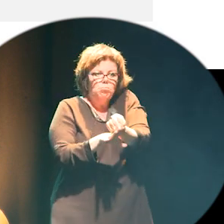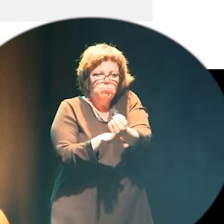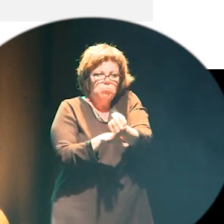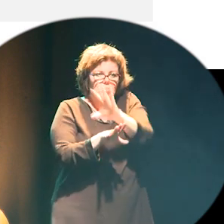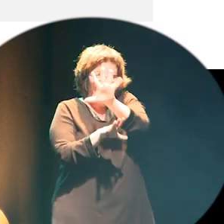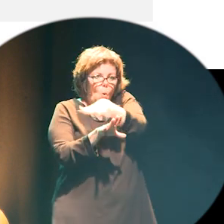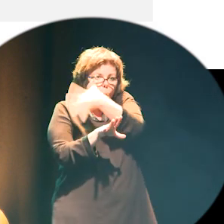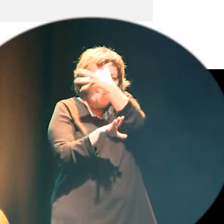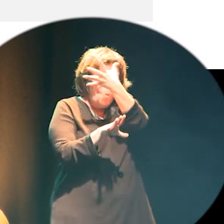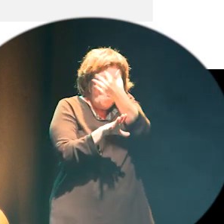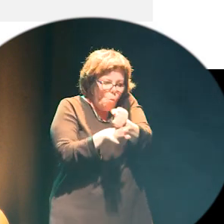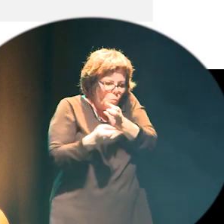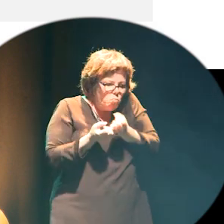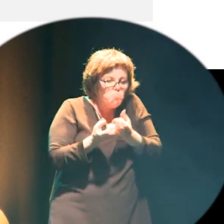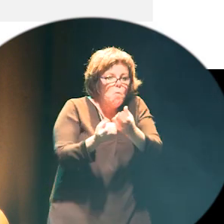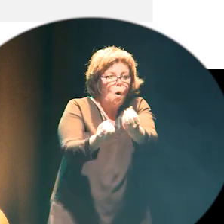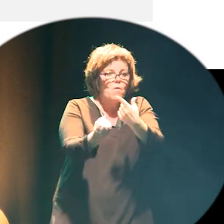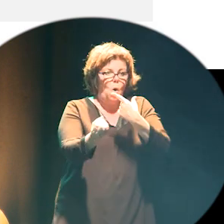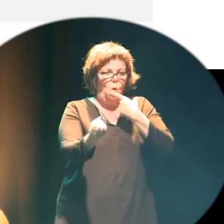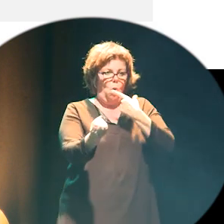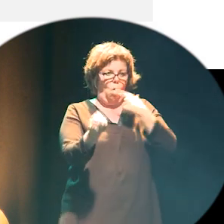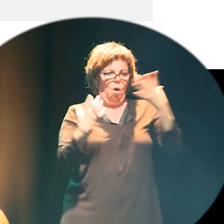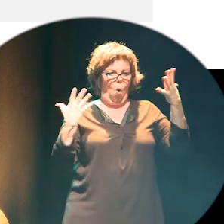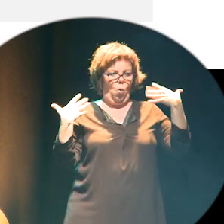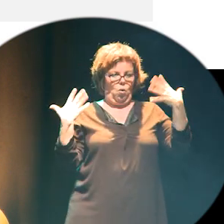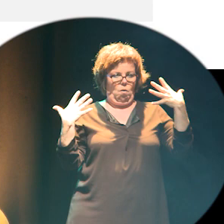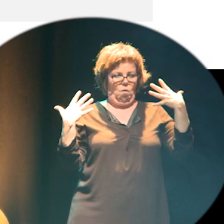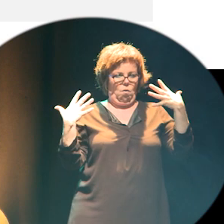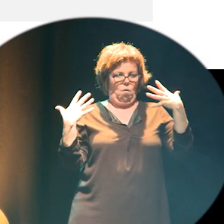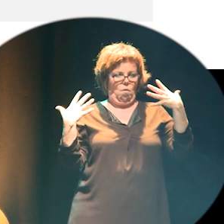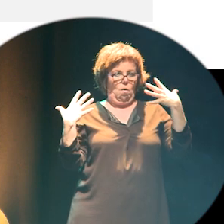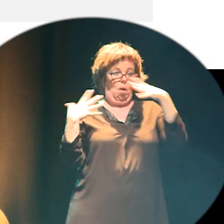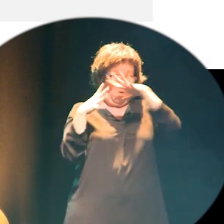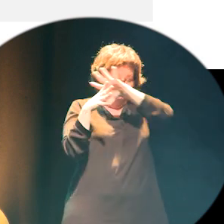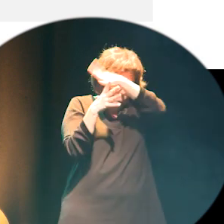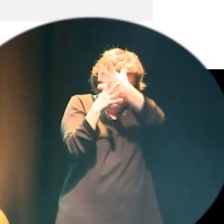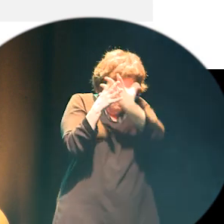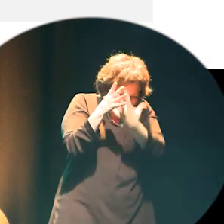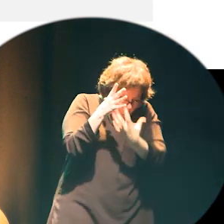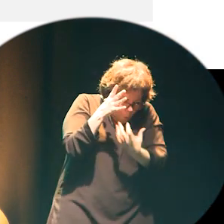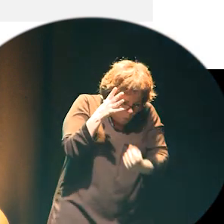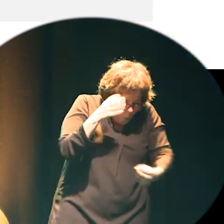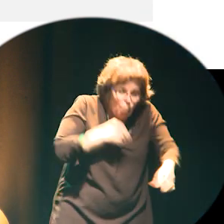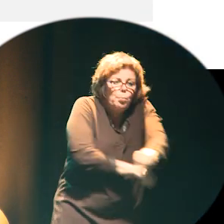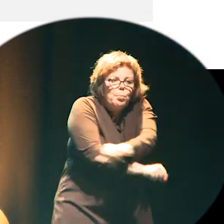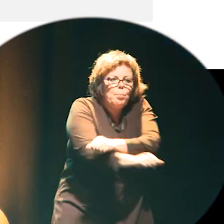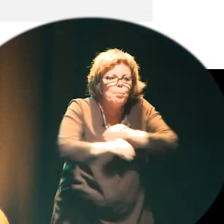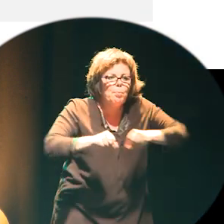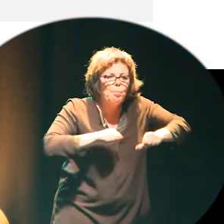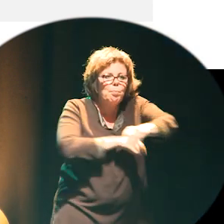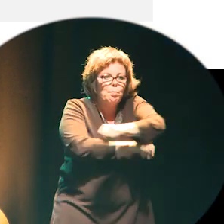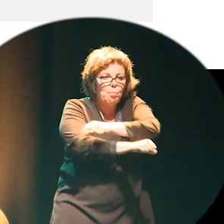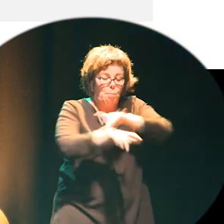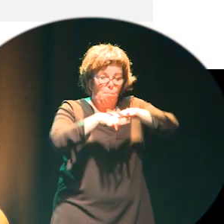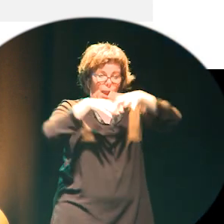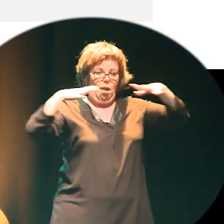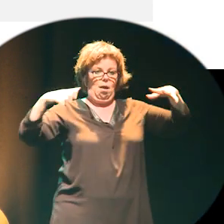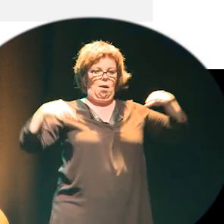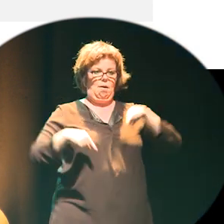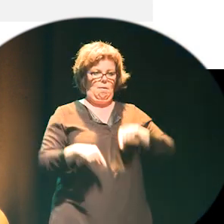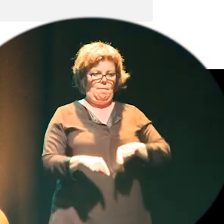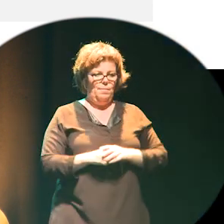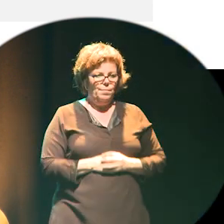de l'oxygène et transformant le CO2 dissous dans l'eau de mer en matière organique. Le